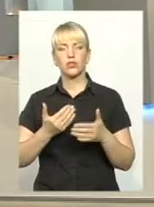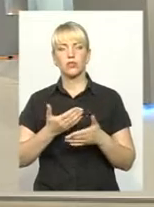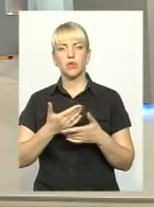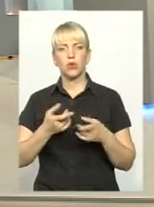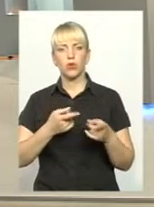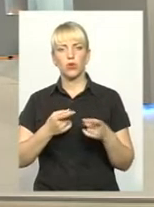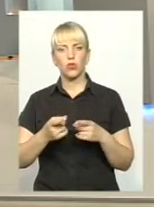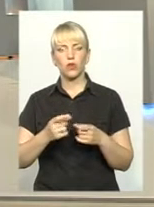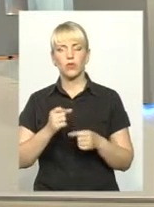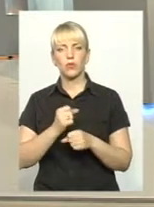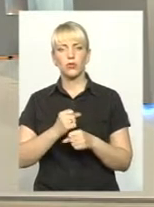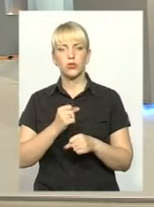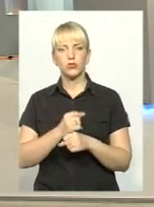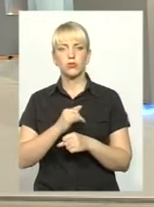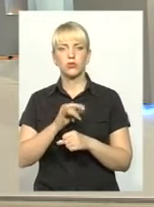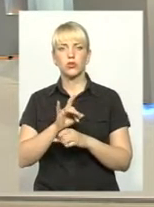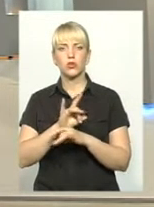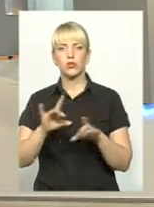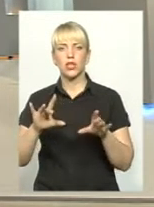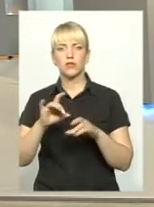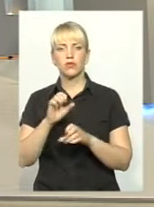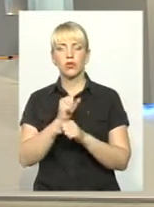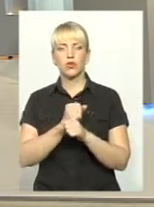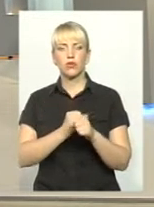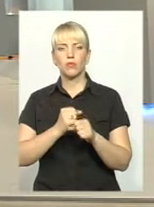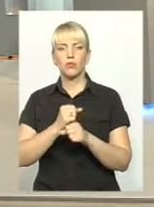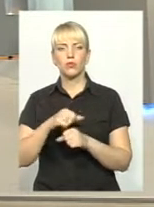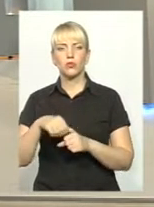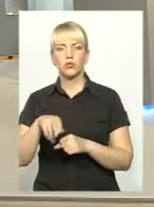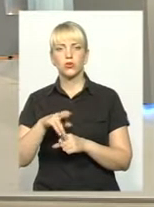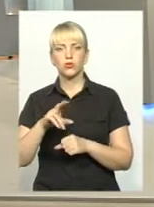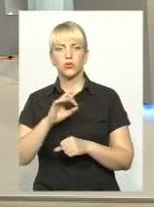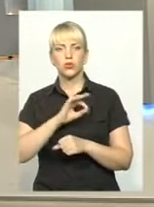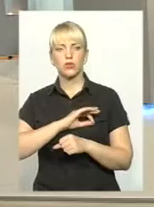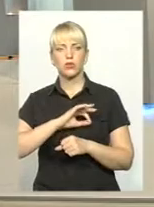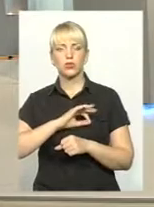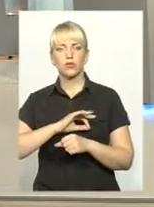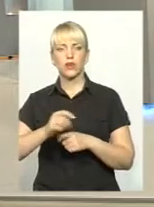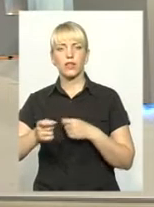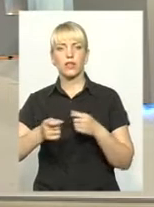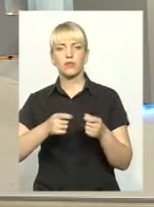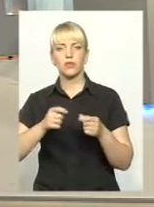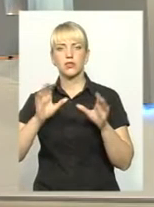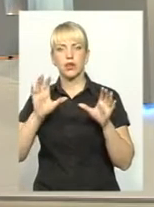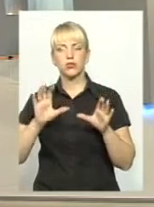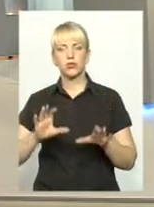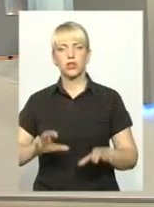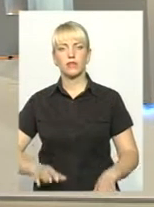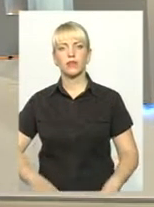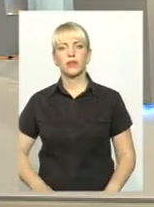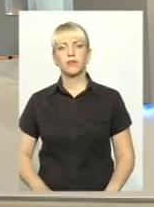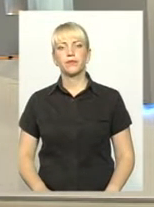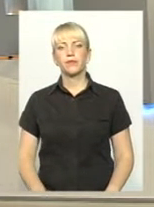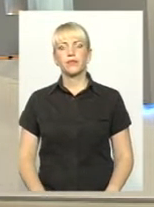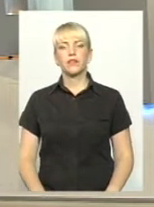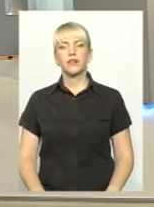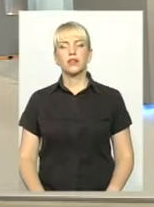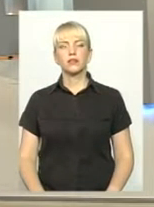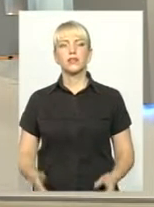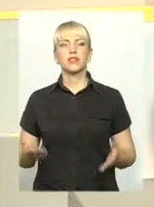як і з роз'ясненою такою роботою, так і роботою щодо застосування адміністративного законодавства. Скажіть, будь ласка,